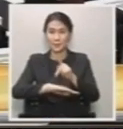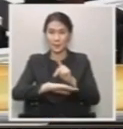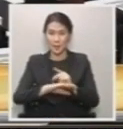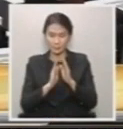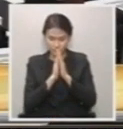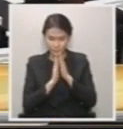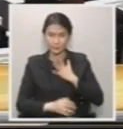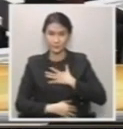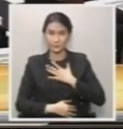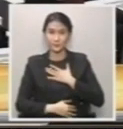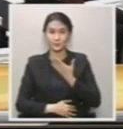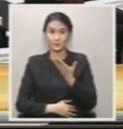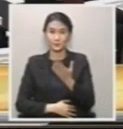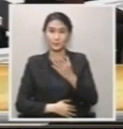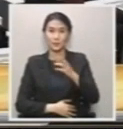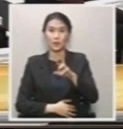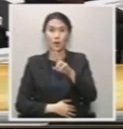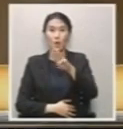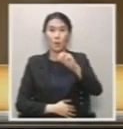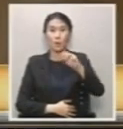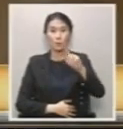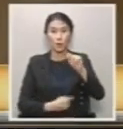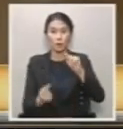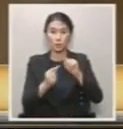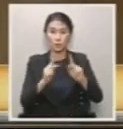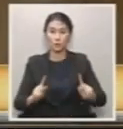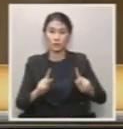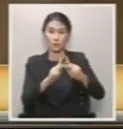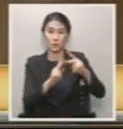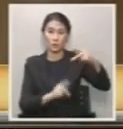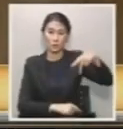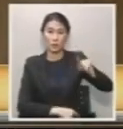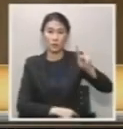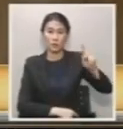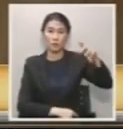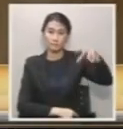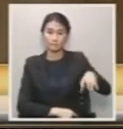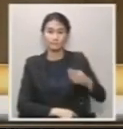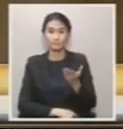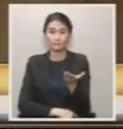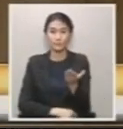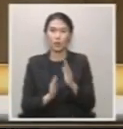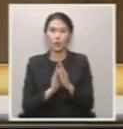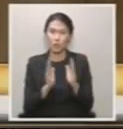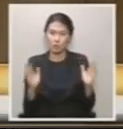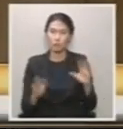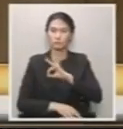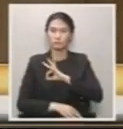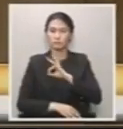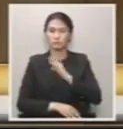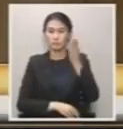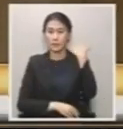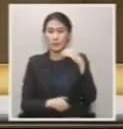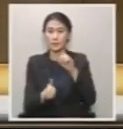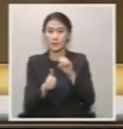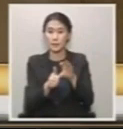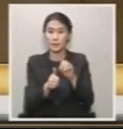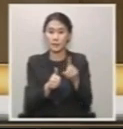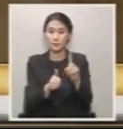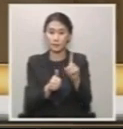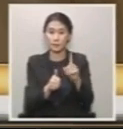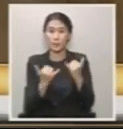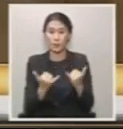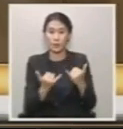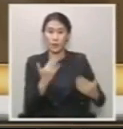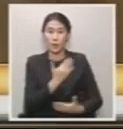ครับกับผมจุติไกรฤกษ์รัฐมนตรีว่าการกระทรวงการพัฒนาสังคมและความมั่นคงของมนุษย์ก็ขอขอบพระคุณคำแนะนำท่านนะครับผมจะขอโ